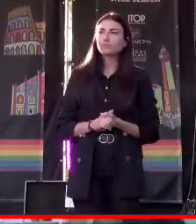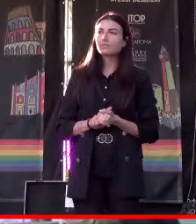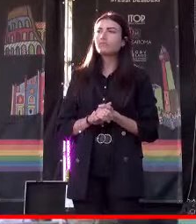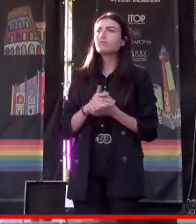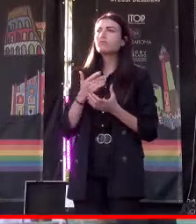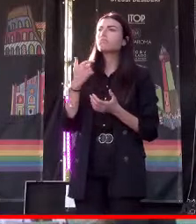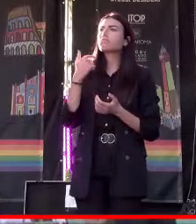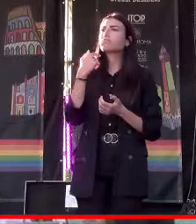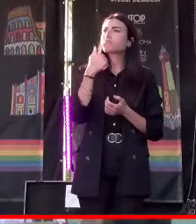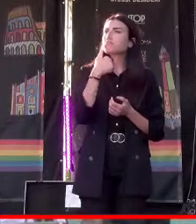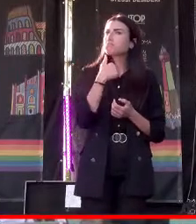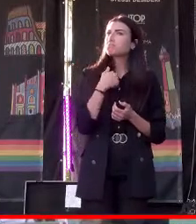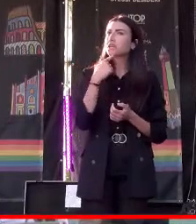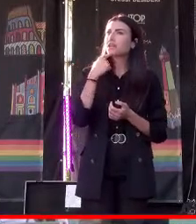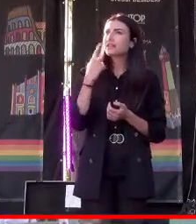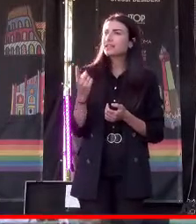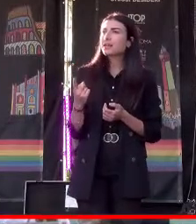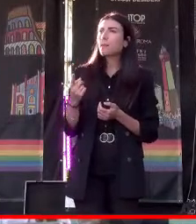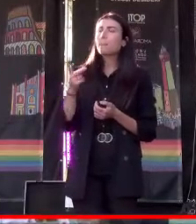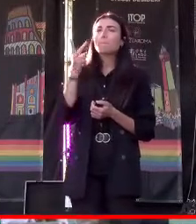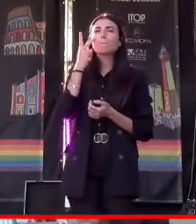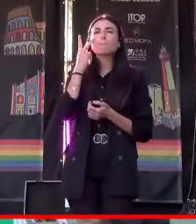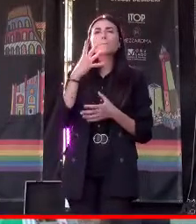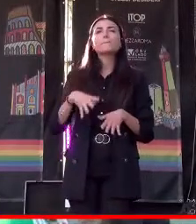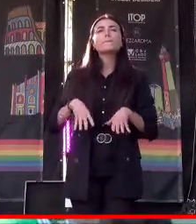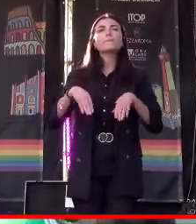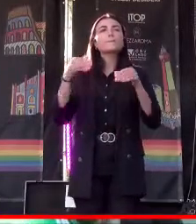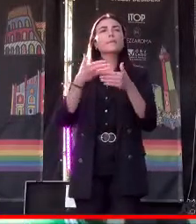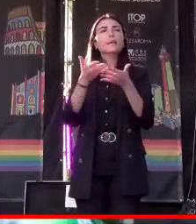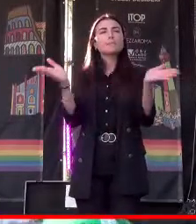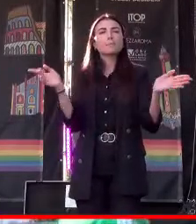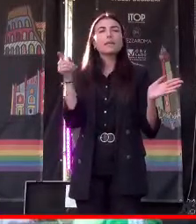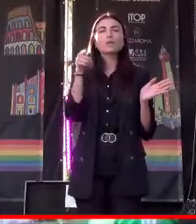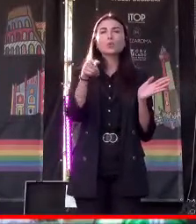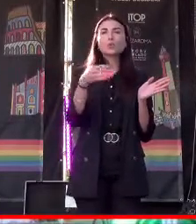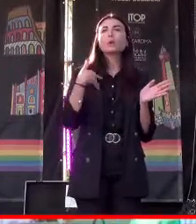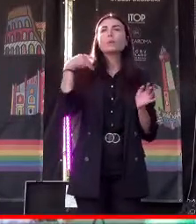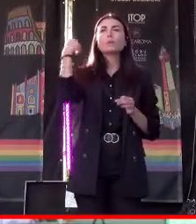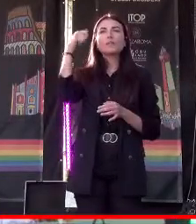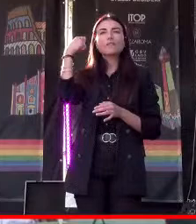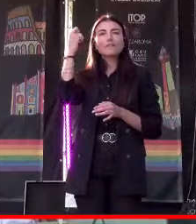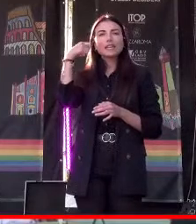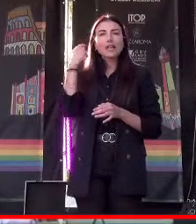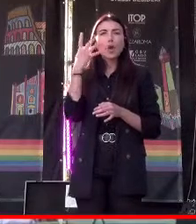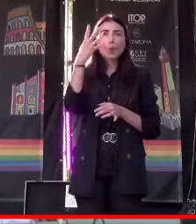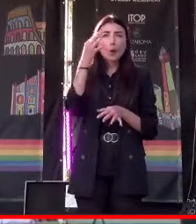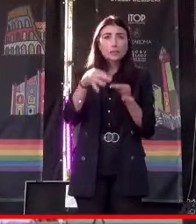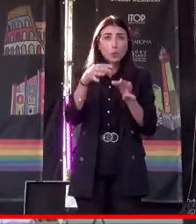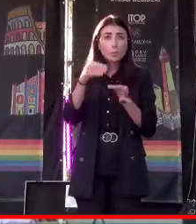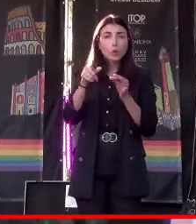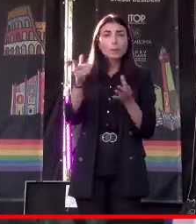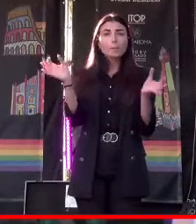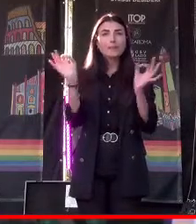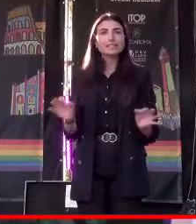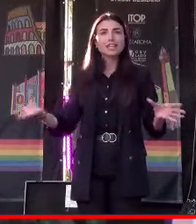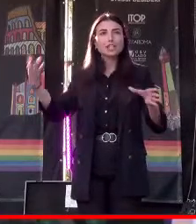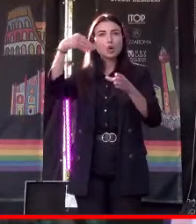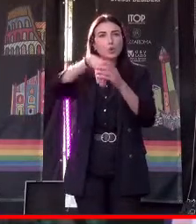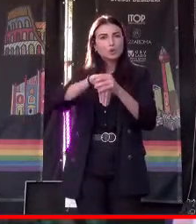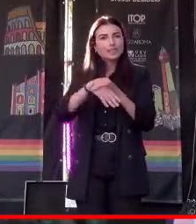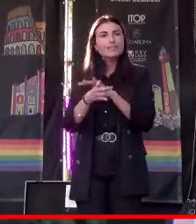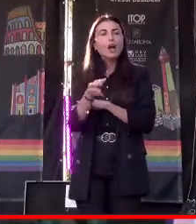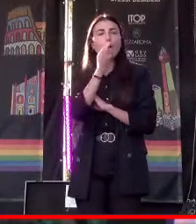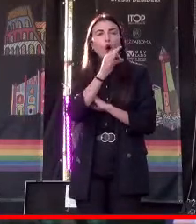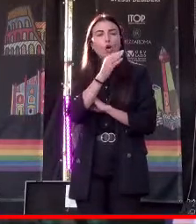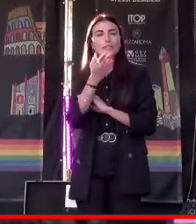Guarda, io direi che abbiamo visto all'inizio l'apertura, l'abbiamo fatta con un video di 4 minuti che era la passeggiata inclusiva fatta a